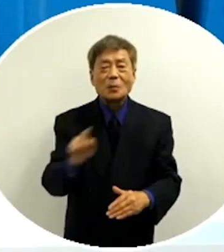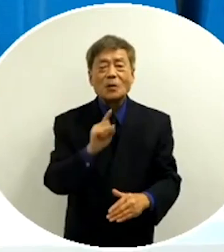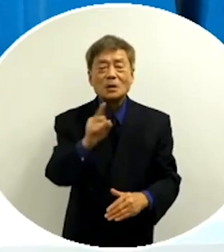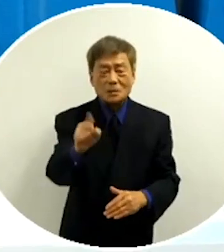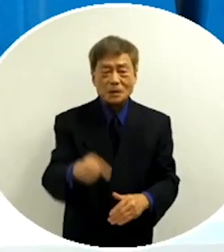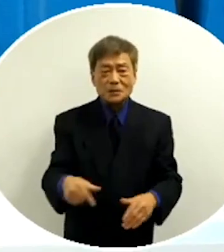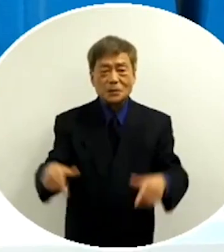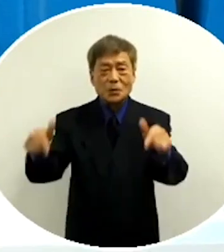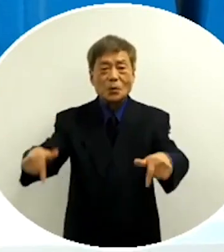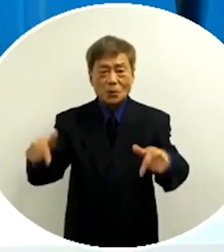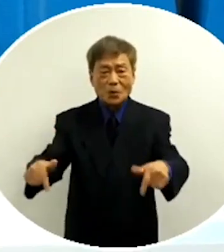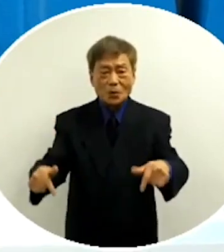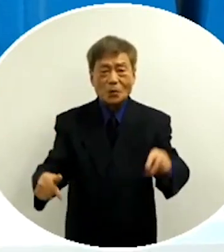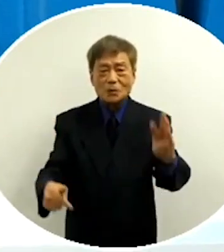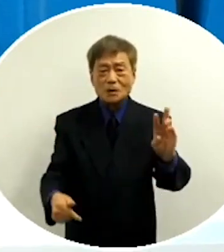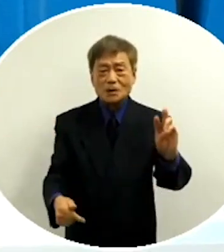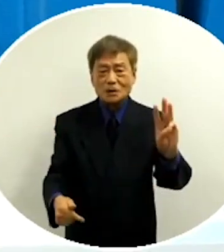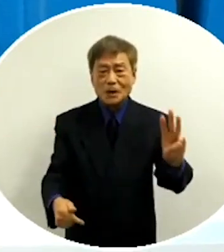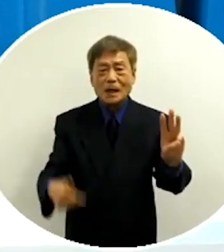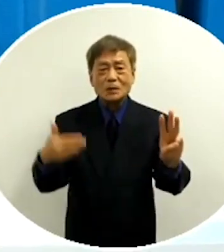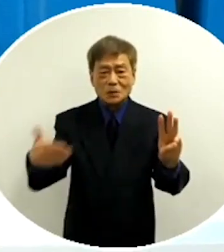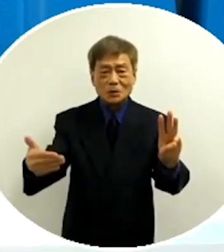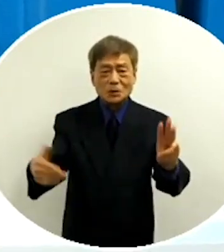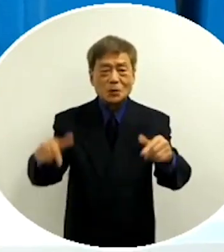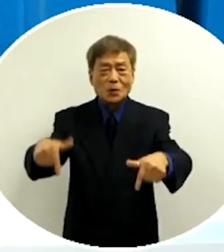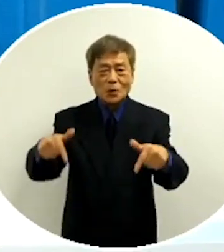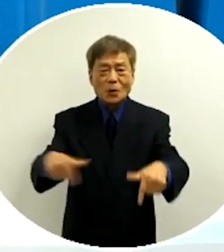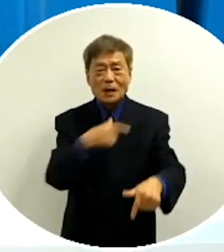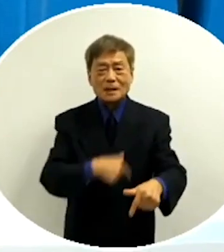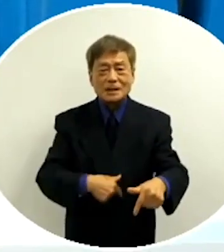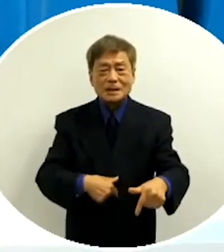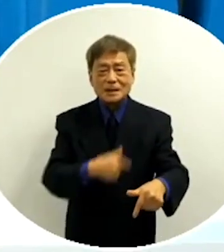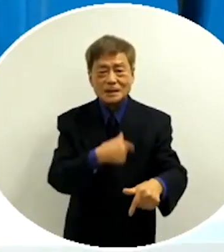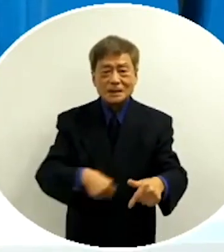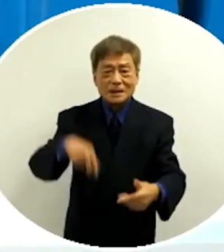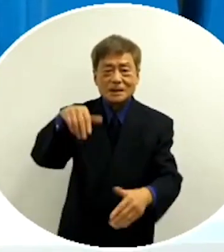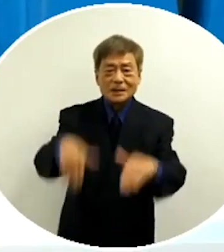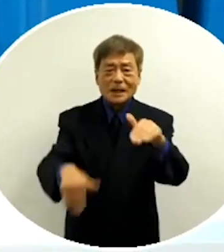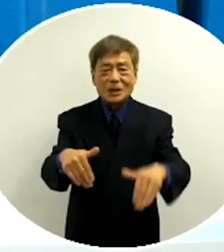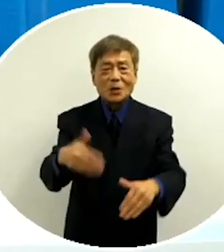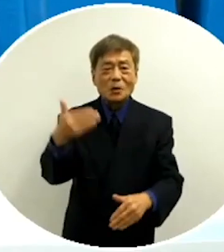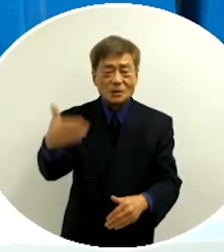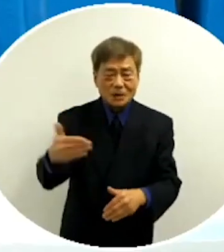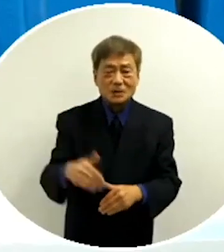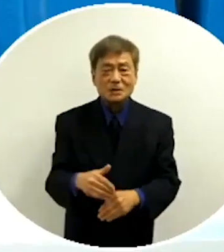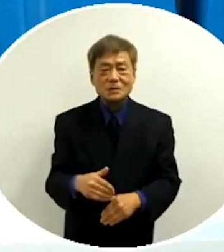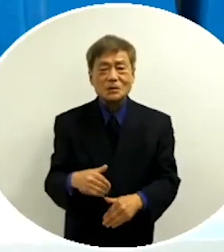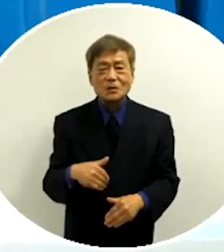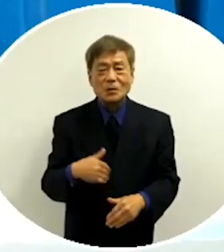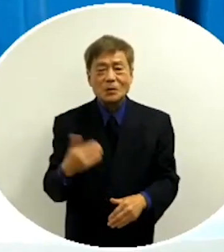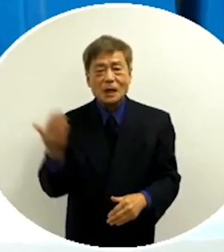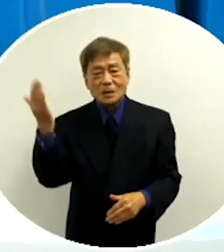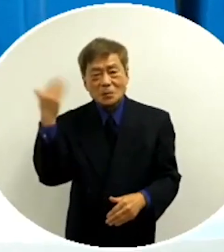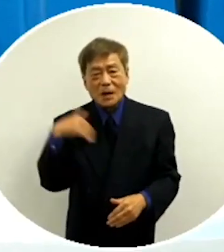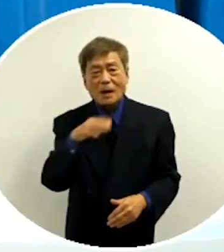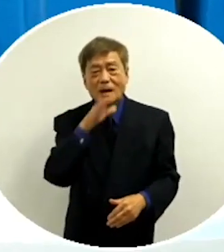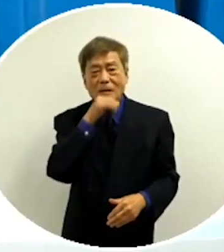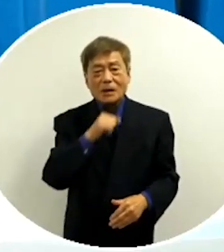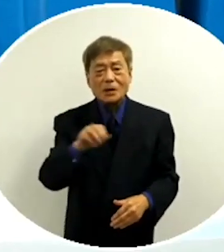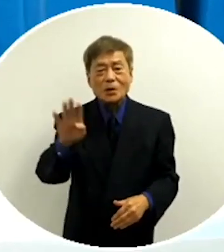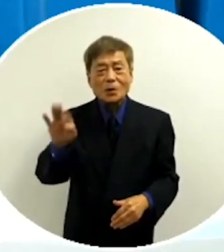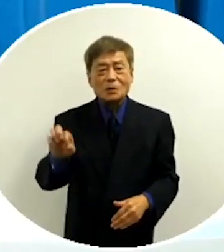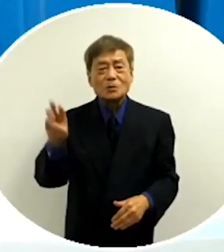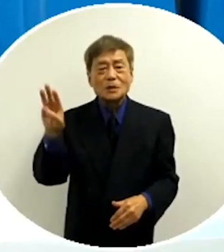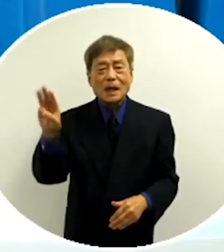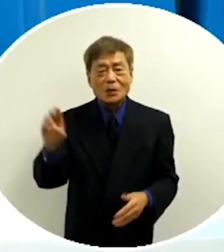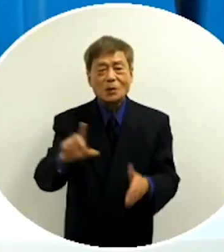現在47歳です他の25歳の時に京都3区でただ京都は出身地ではない